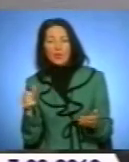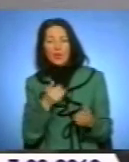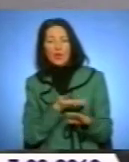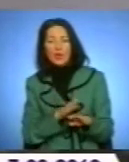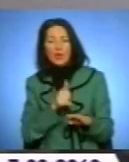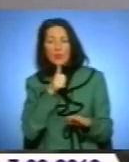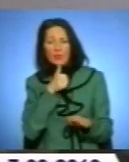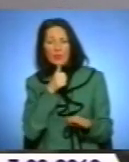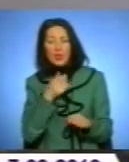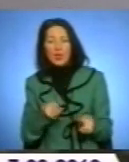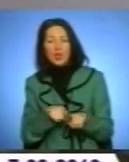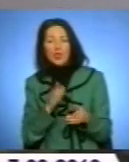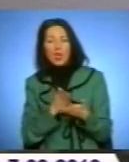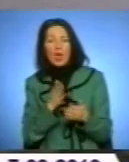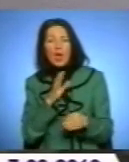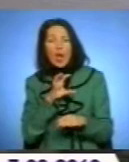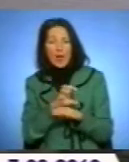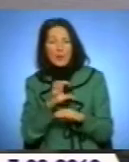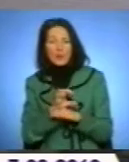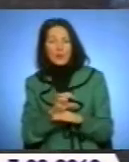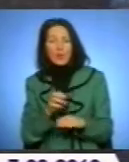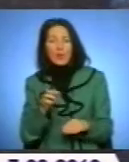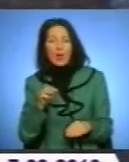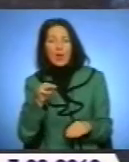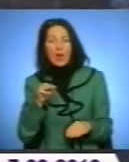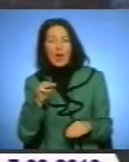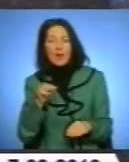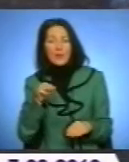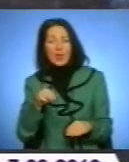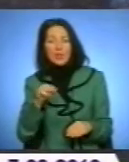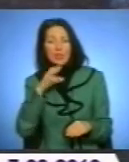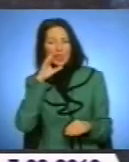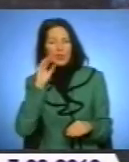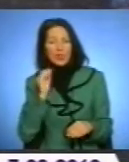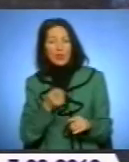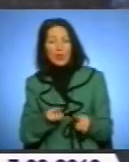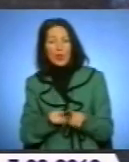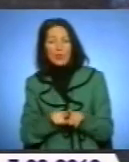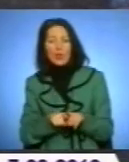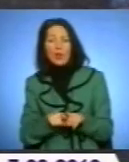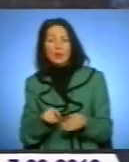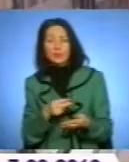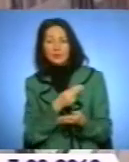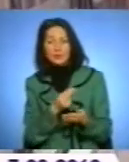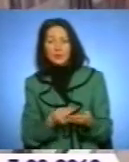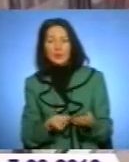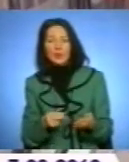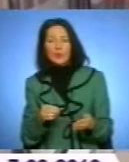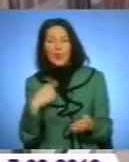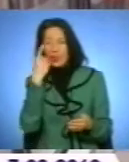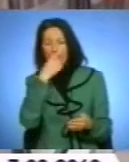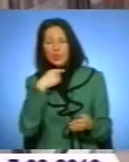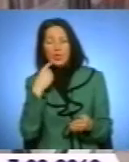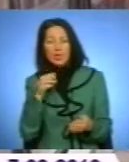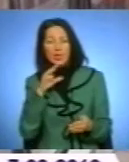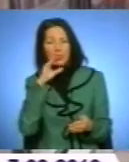скульптури Володимира Лупійчука «Тарас Шевченко» та репродукція портрета Тараса Шевченка, автором якої є лауреат